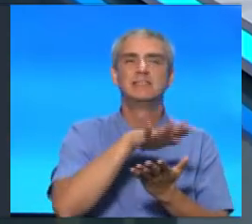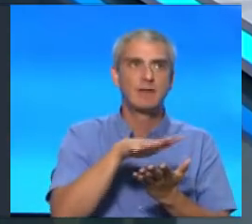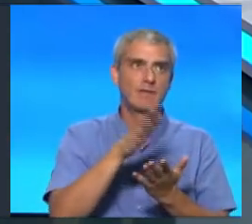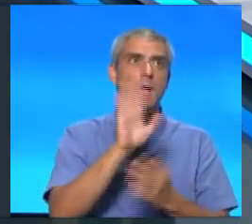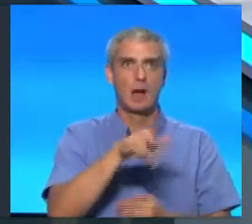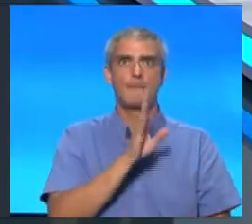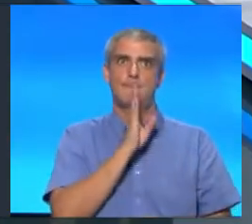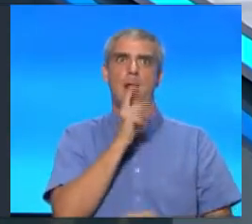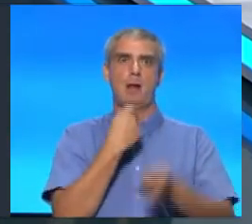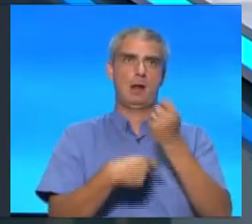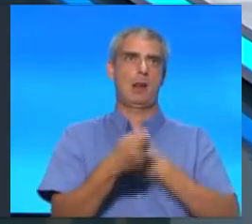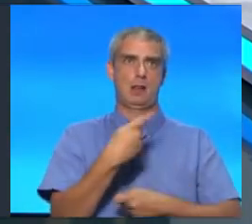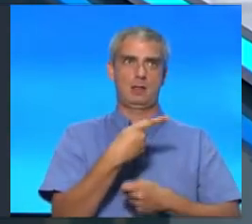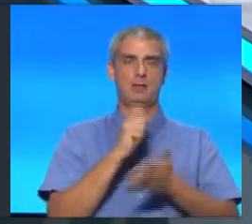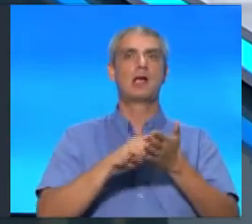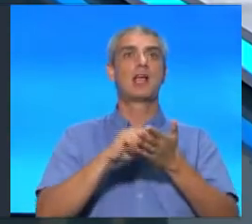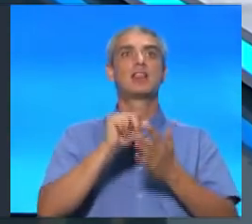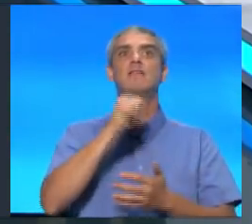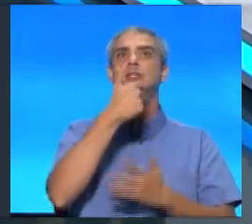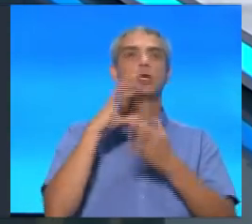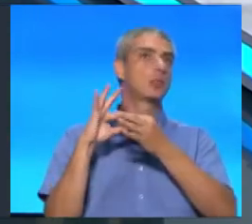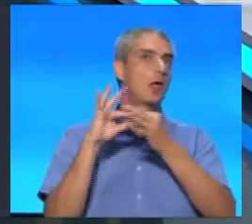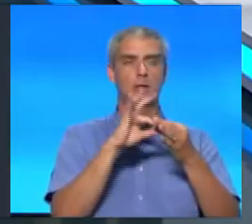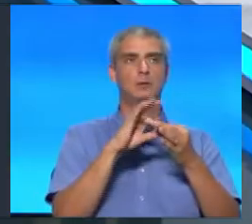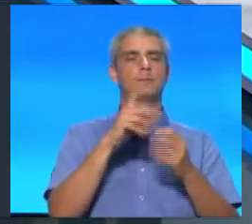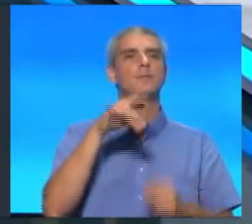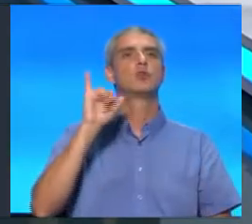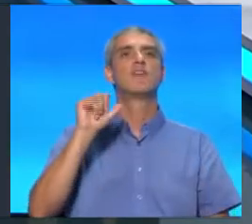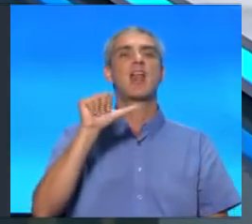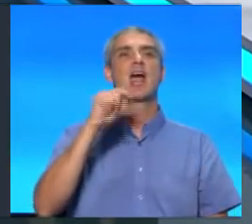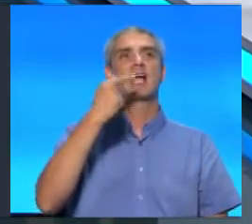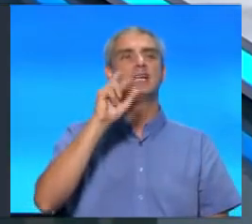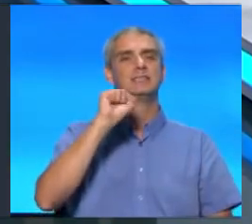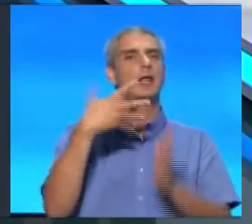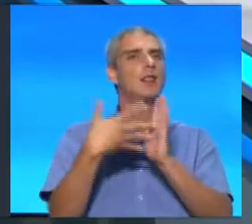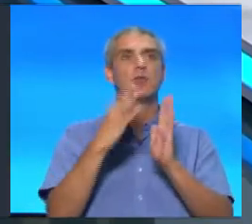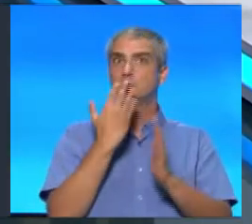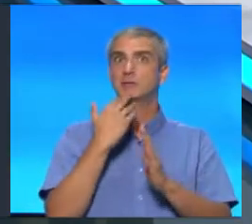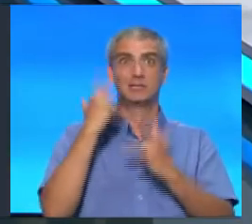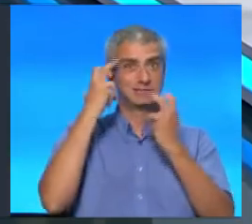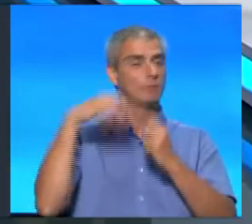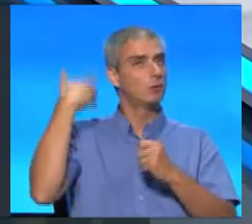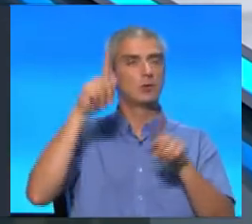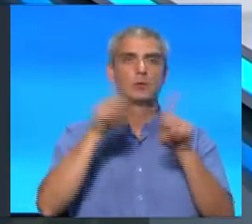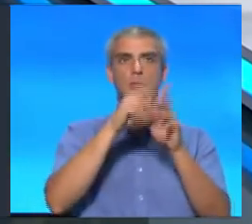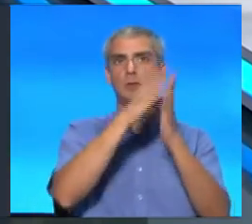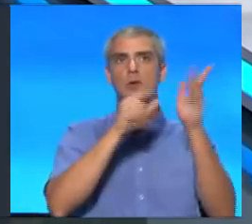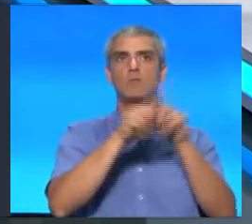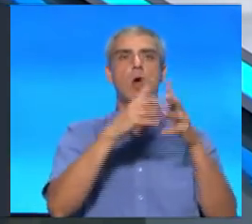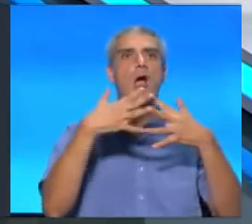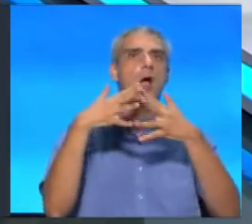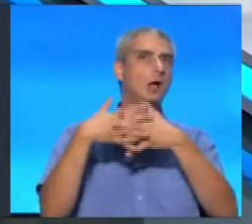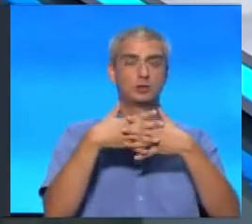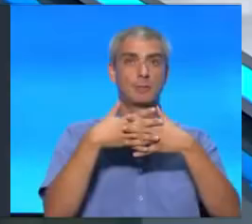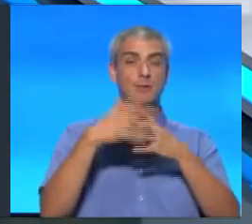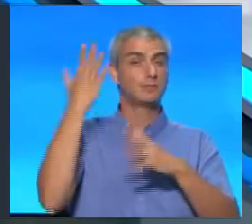בעיה כלכלית. בכתבה הראשונה בסדרה יצא יובל אגסי לבדוק אם ישראל צפויה ללכת בדרכה של ארצות הברית,